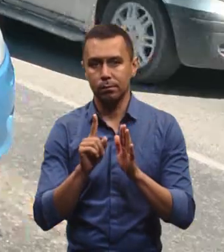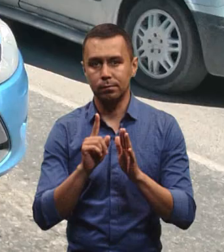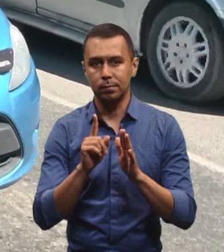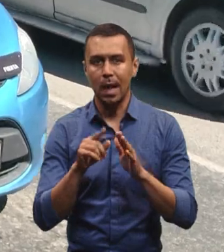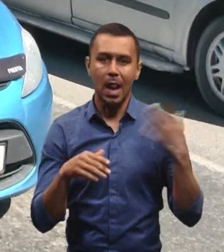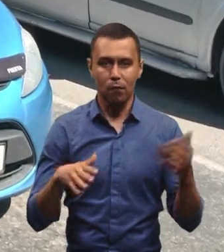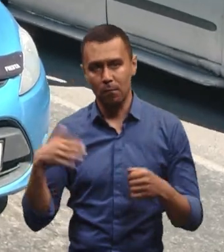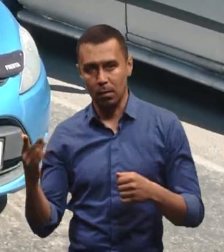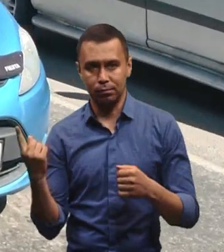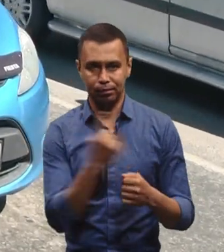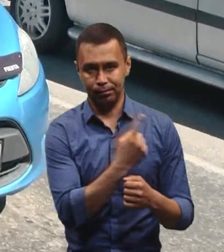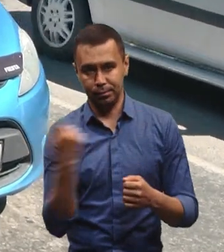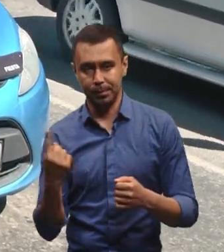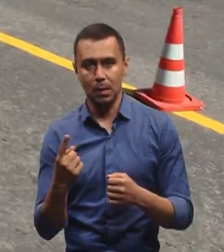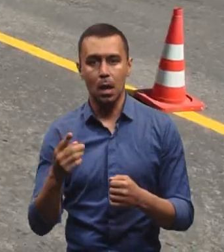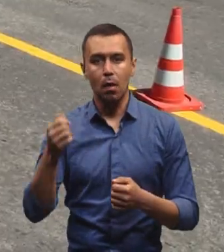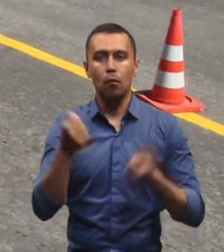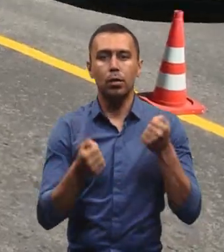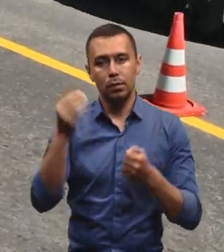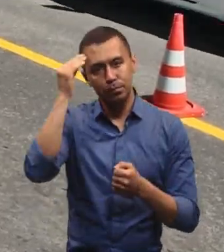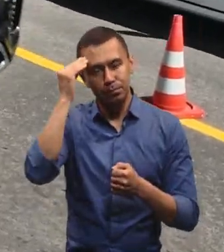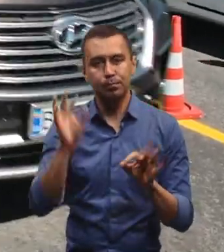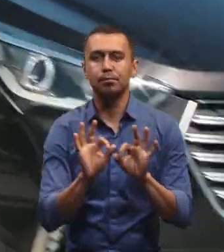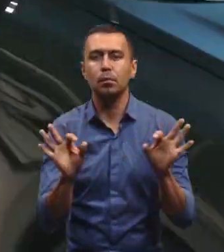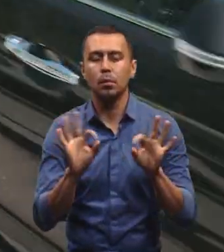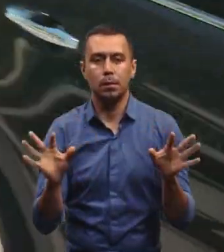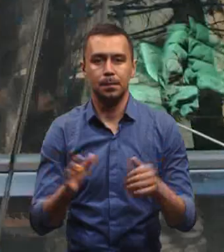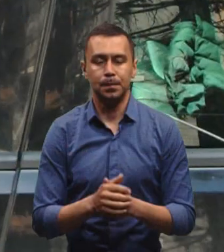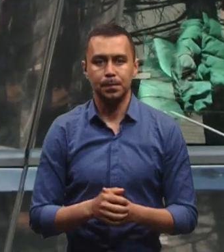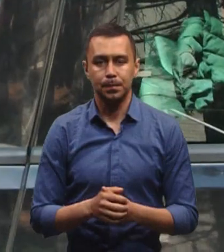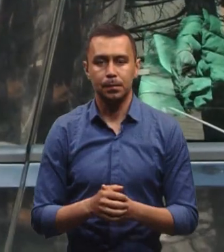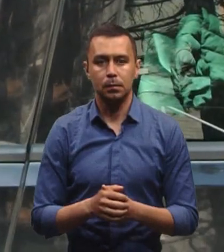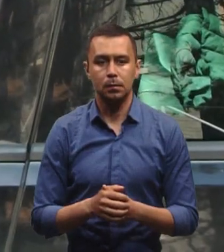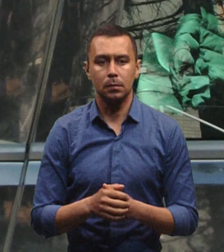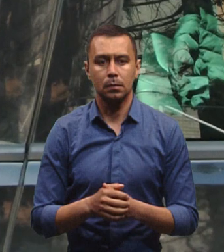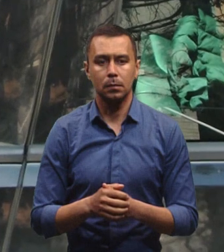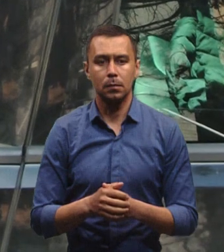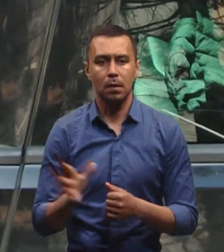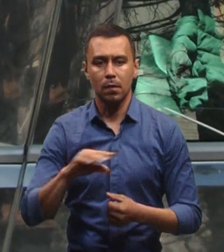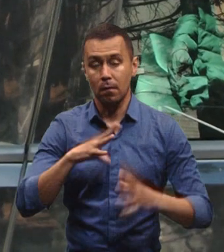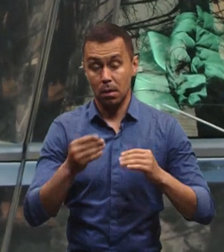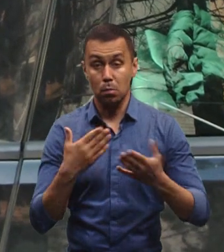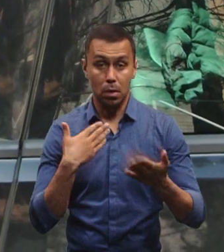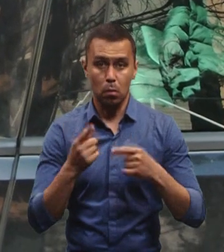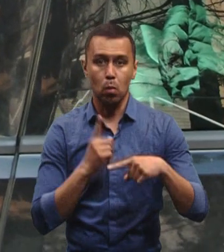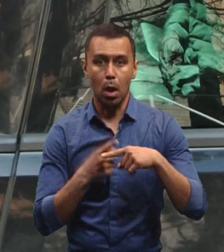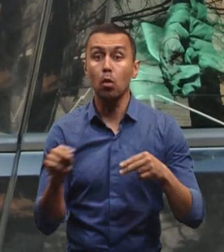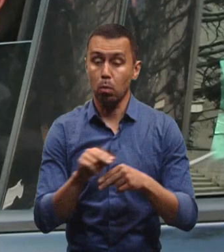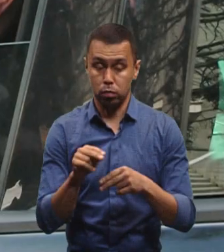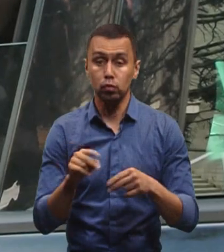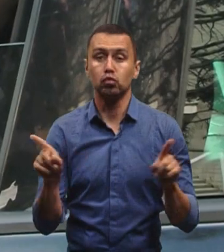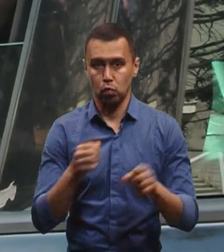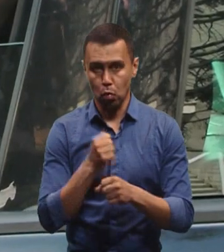ліво-право. Водії діляться думками про початок ремонтних робіт на мосту. Ну, я до ремонтів ставлюся взагалі позитивно. Якщо ремонтують, значить щось